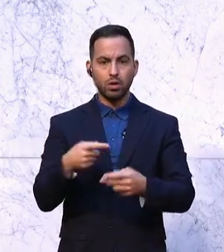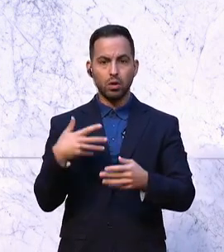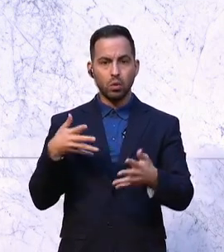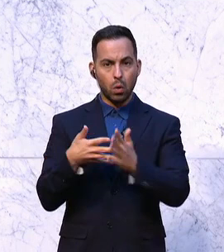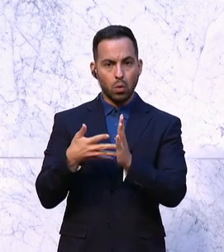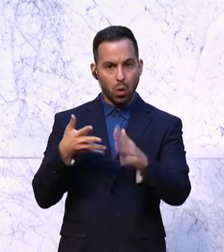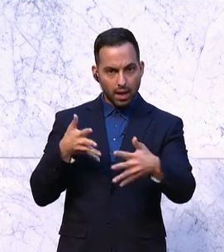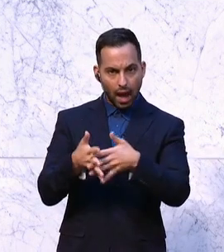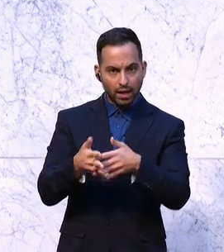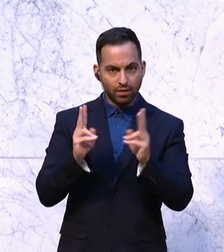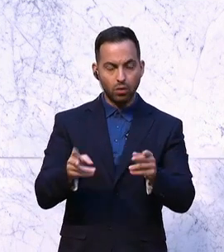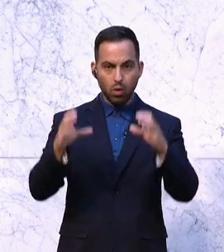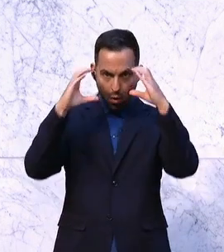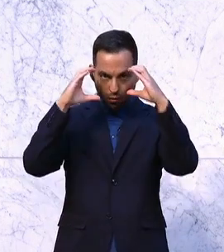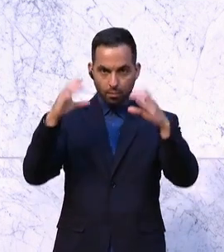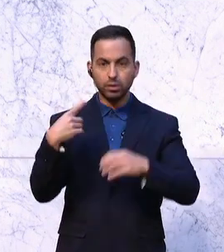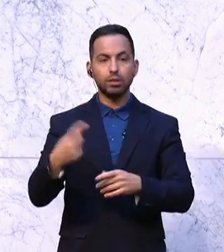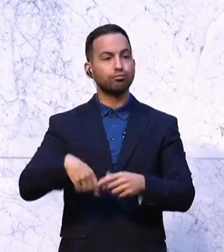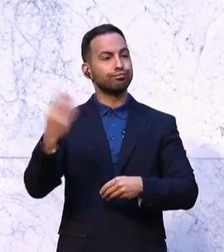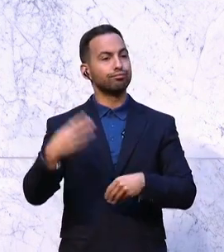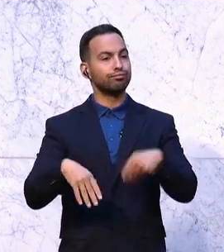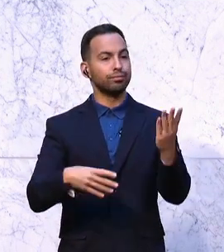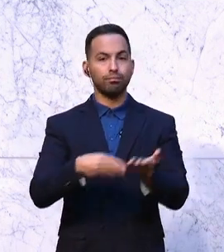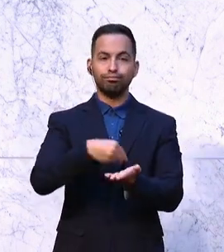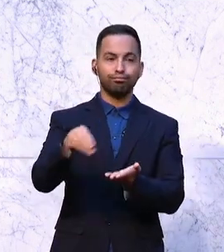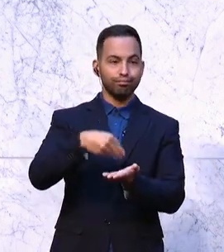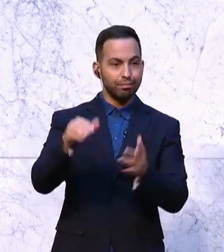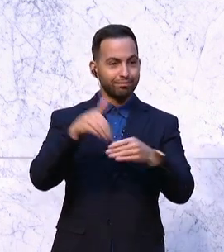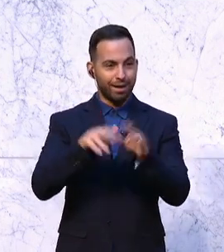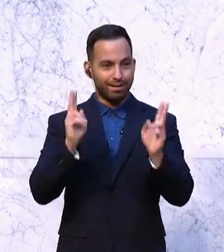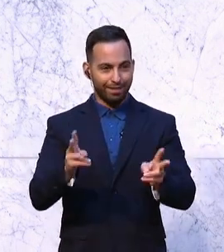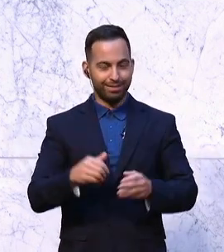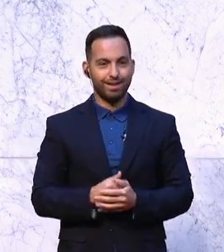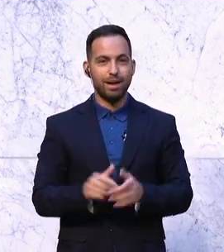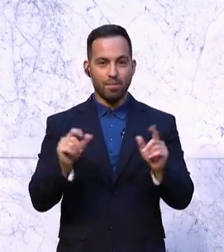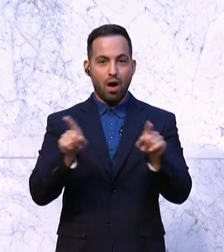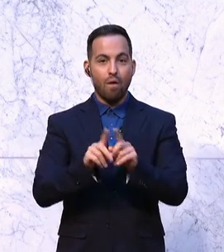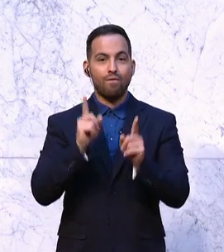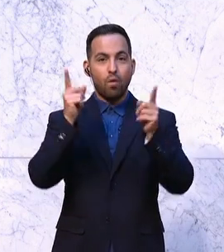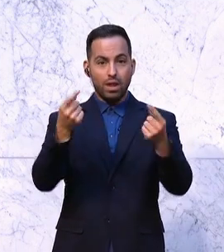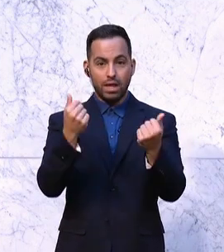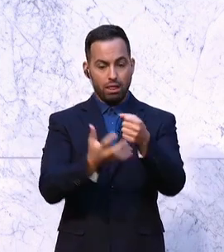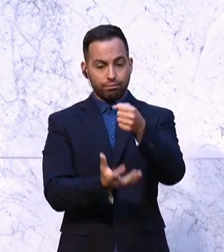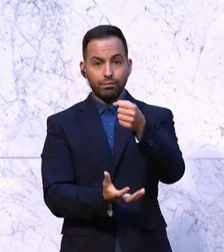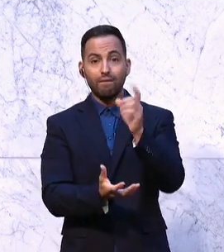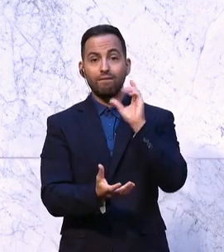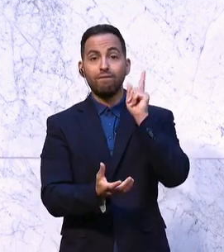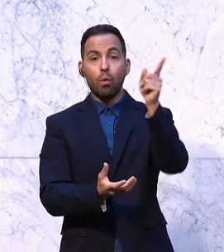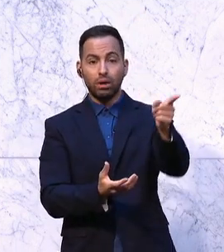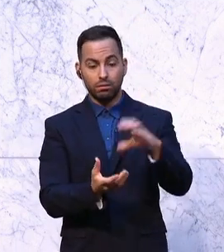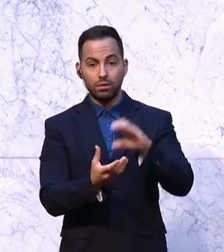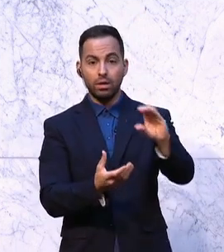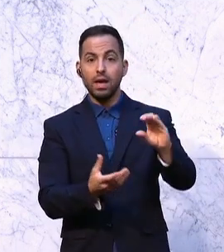Kontrolle greift und die ÖVP nach Gutdünken einfach vergeben kann. Wohin müsste das Geld aber stattdessen fließen?